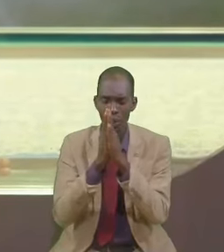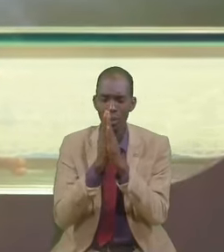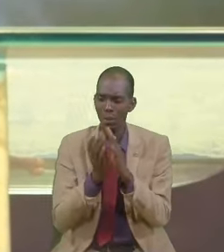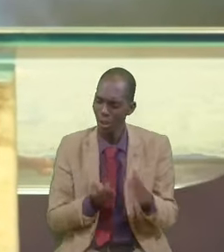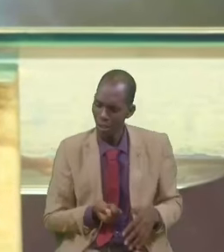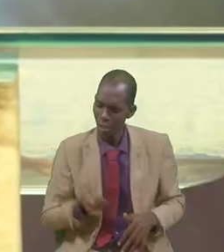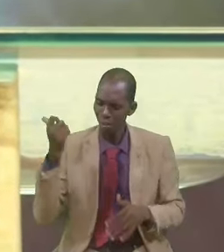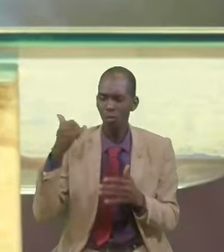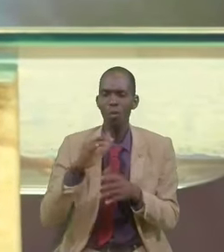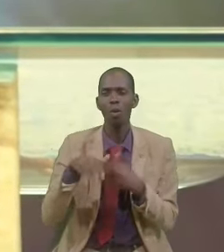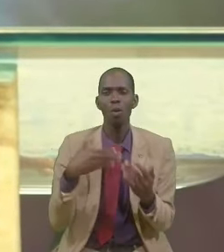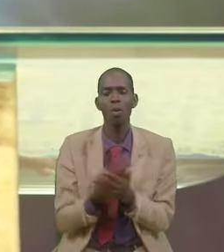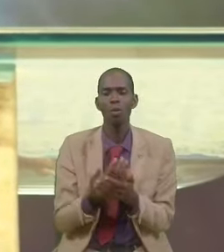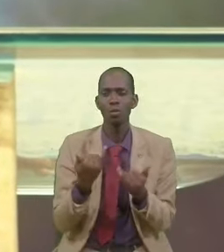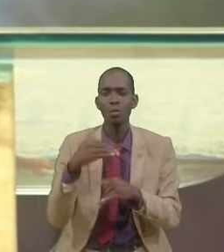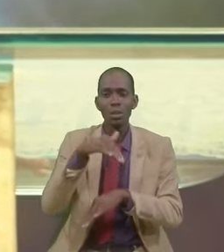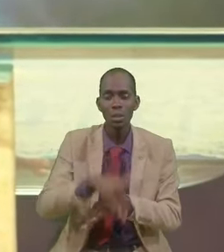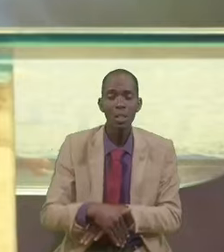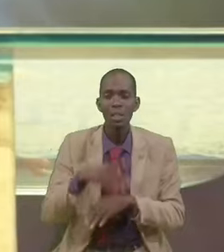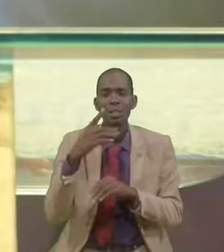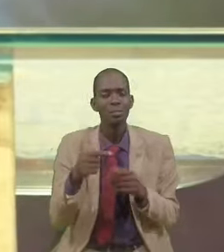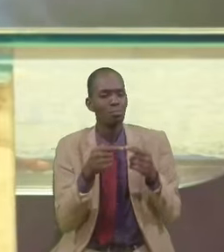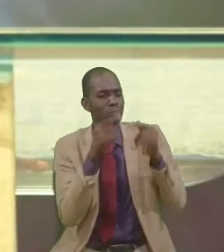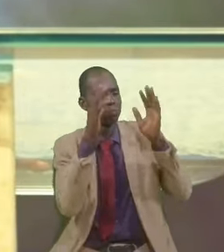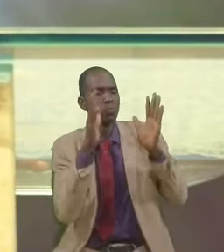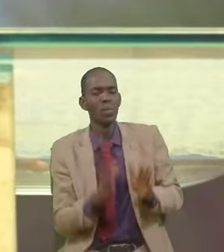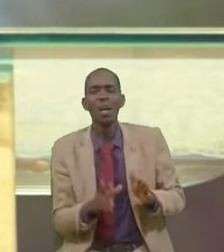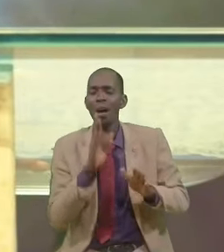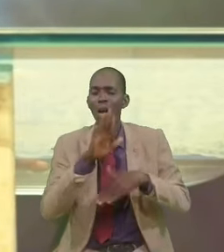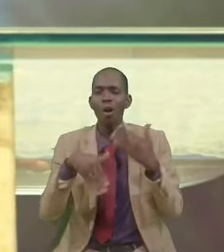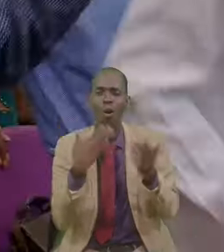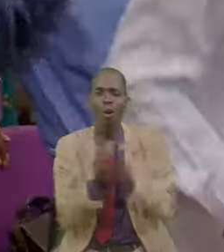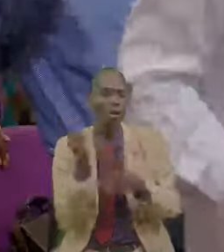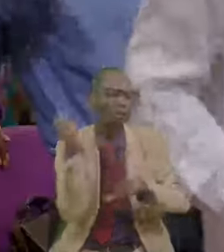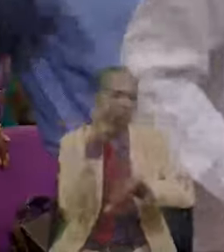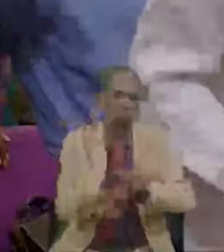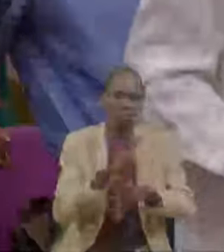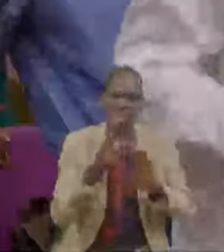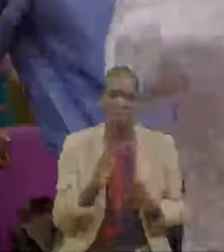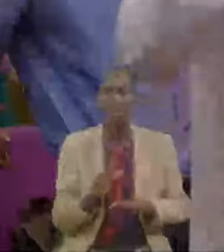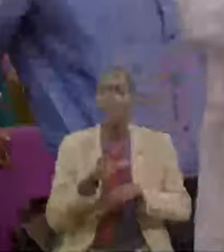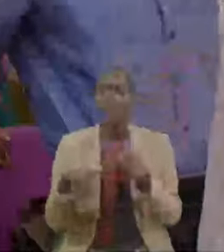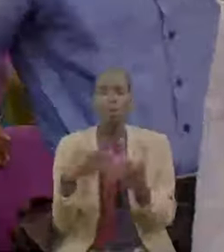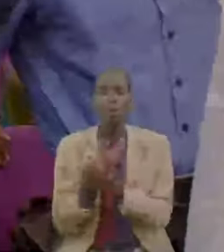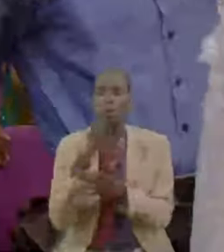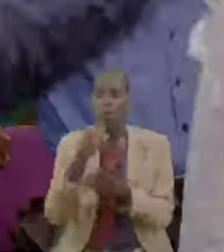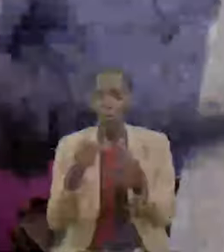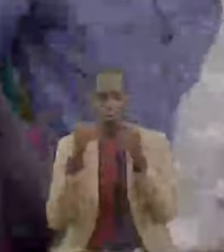Balayez ce soir. Les adversaires sont vaincus ce soir. Les adversaires sont